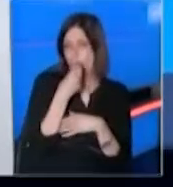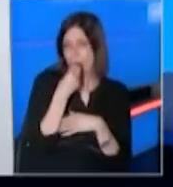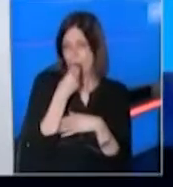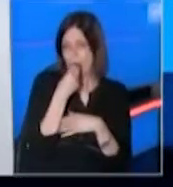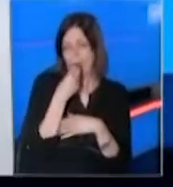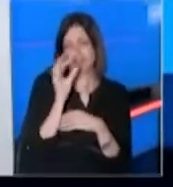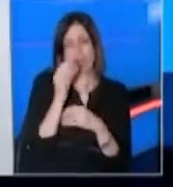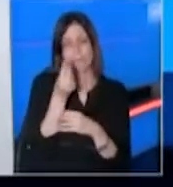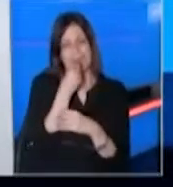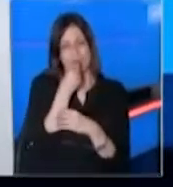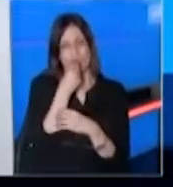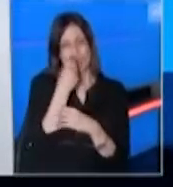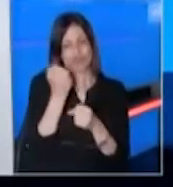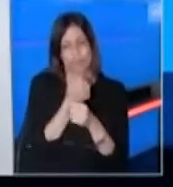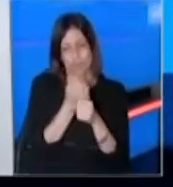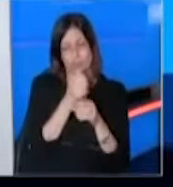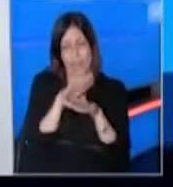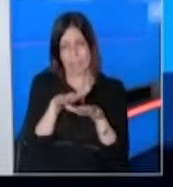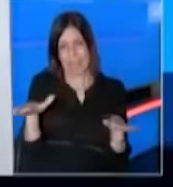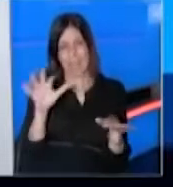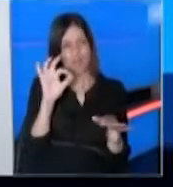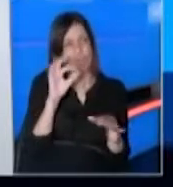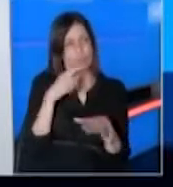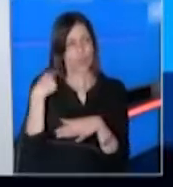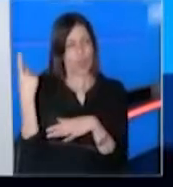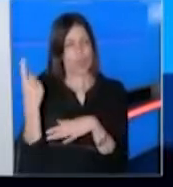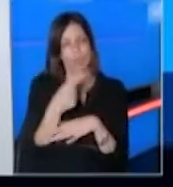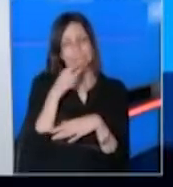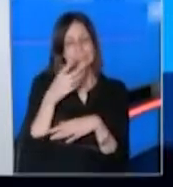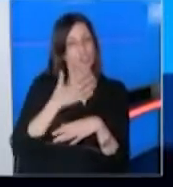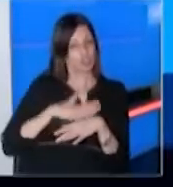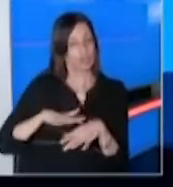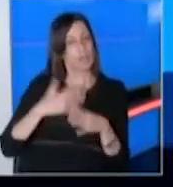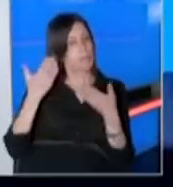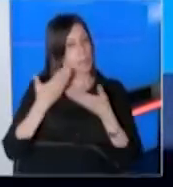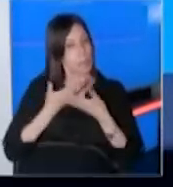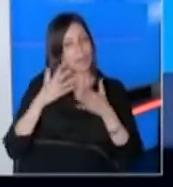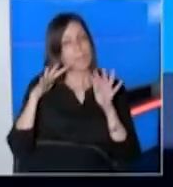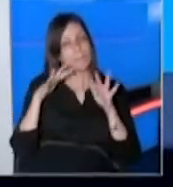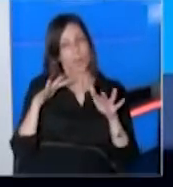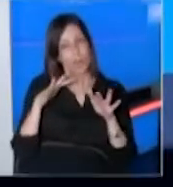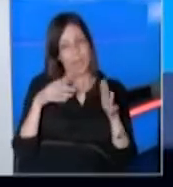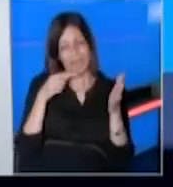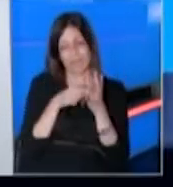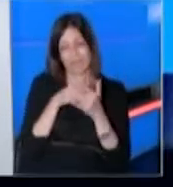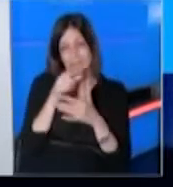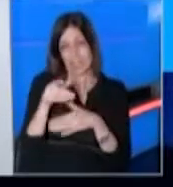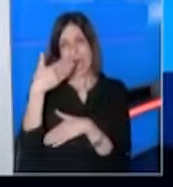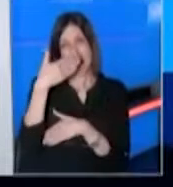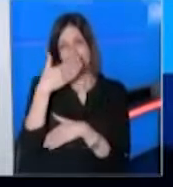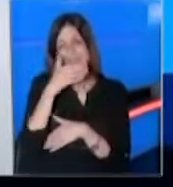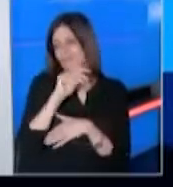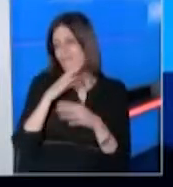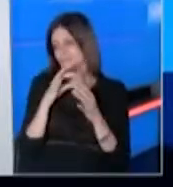עצמאות מזון שמיוצר בקרקע של כולנו, היא שאיפה לגיטימית וברוכה, ומכוח העניין הזה המדינה